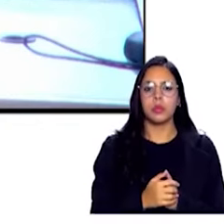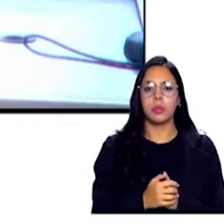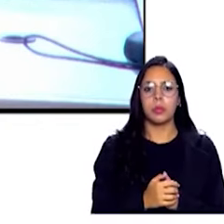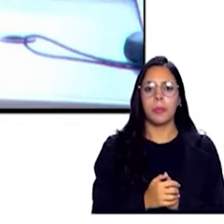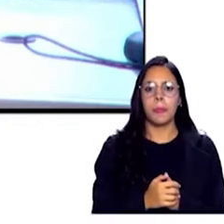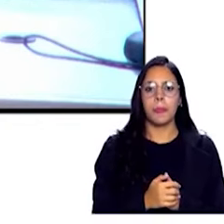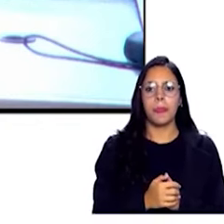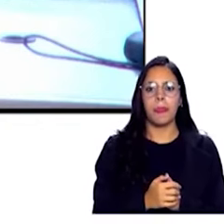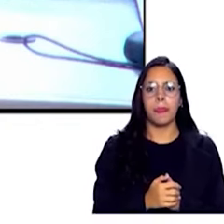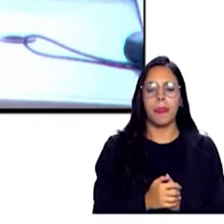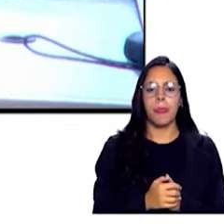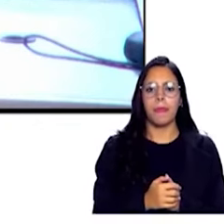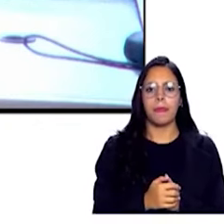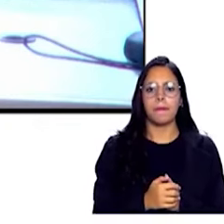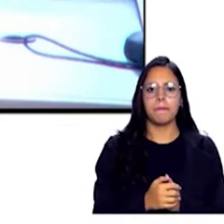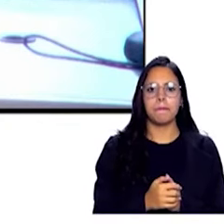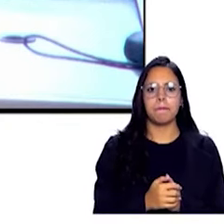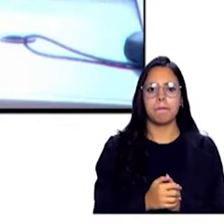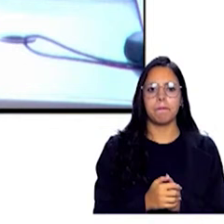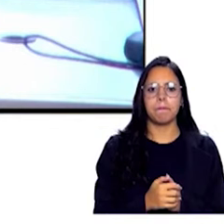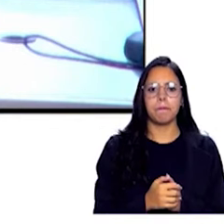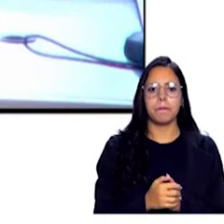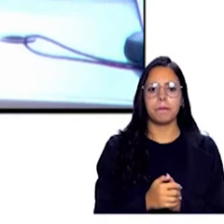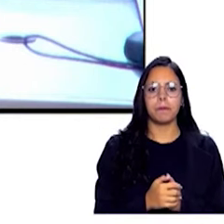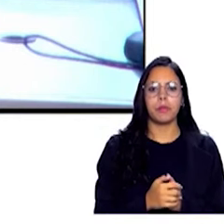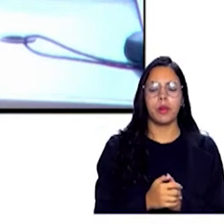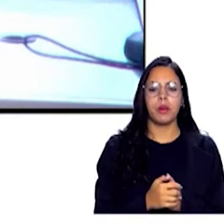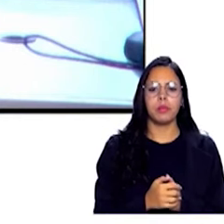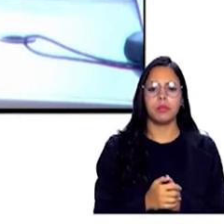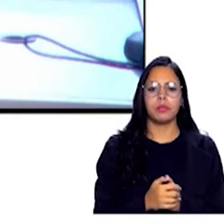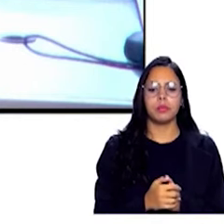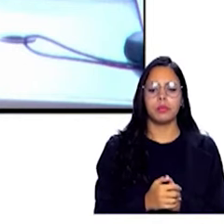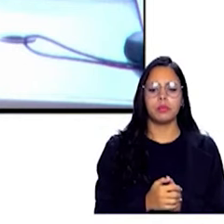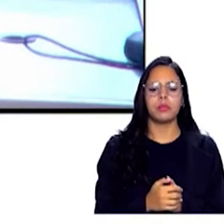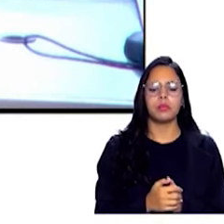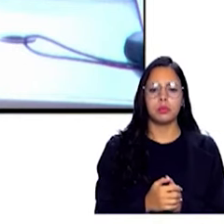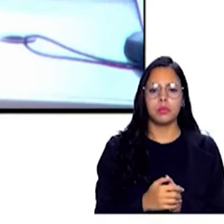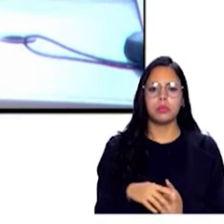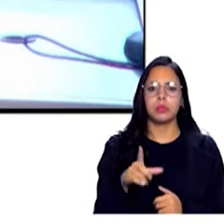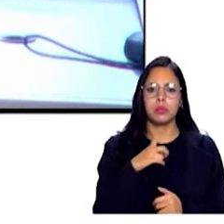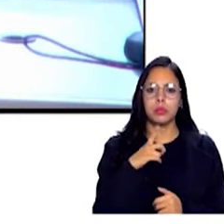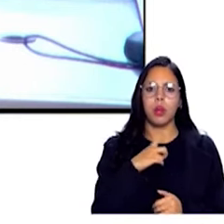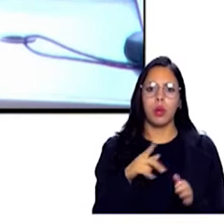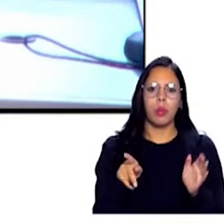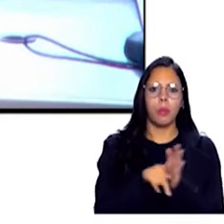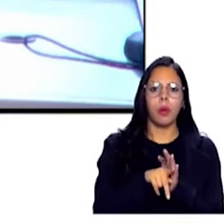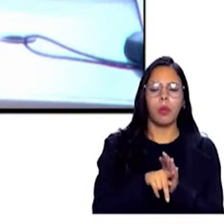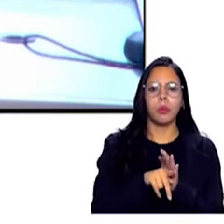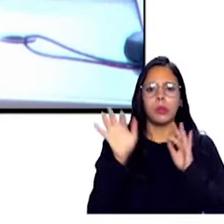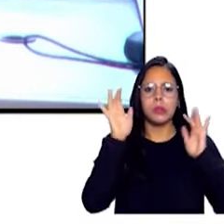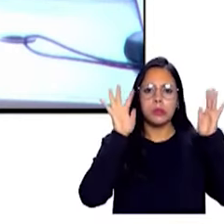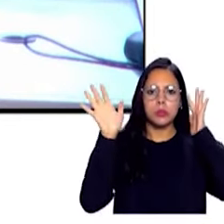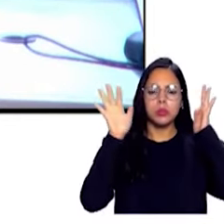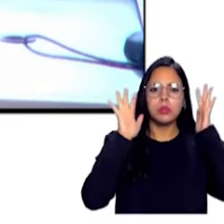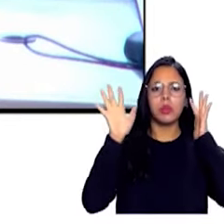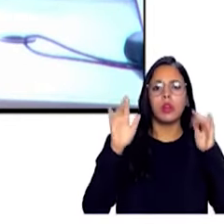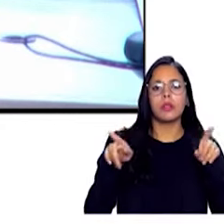ET nous avons des réflexions comme vous sur la notion de précédents sur lesquels je